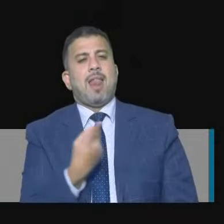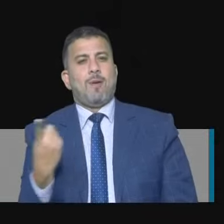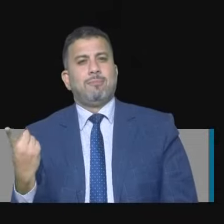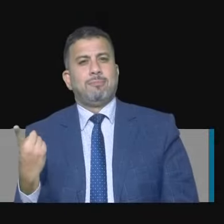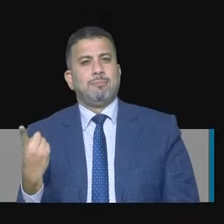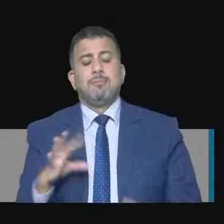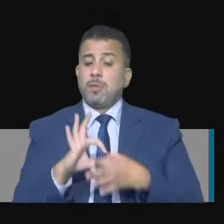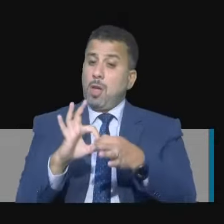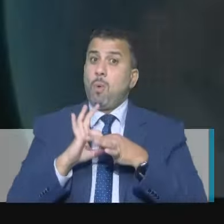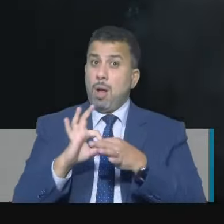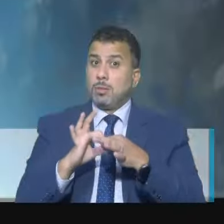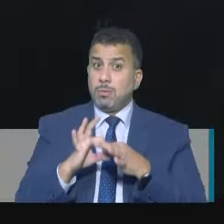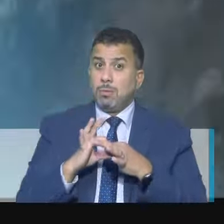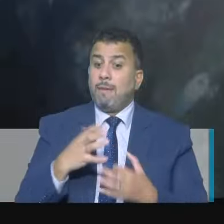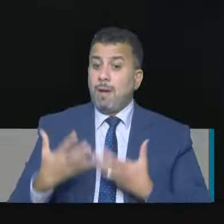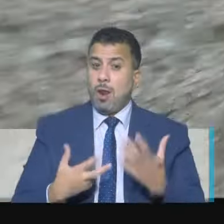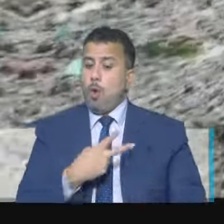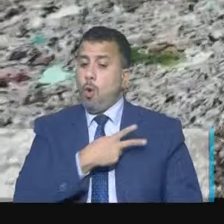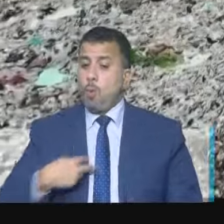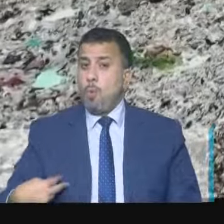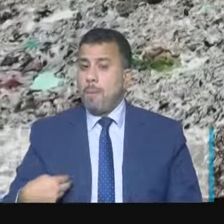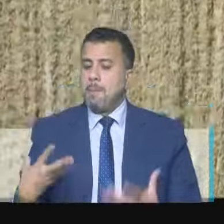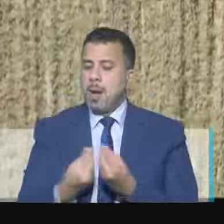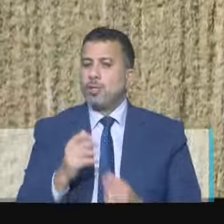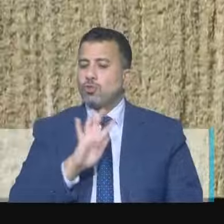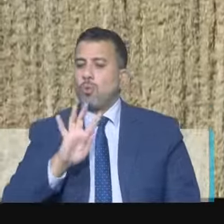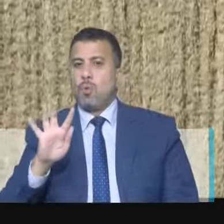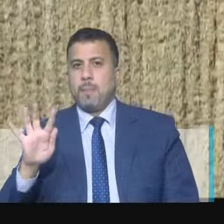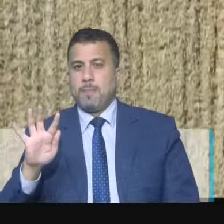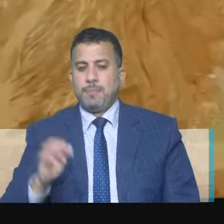خلال تواصل فعال ومرن بين الحكومات والشعوب